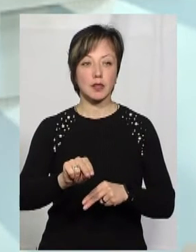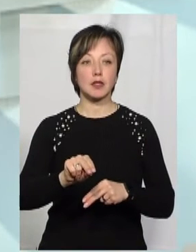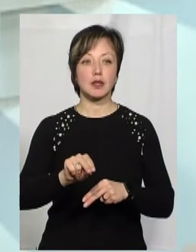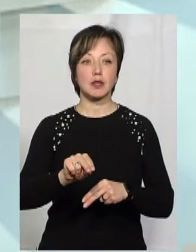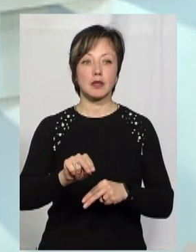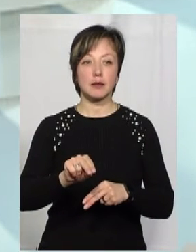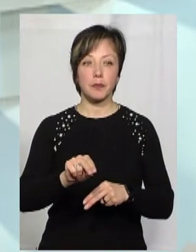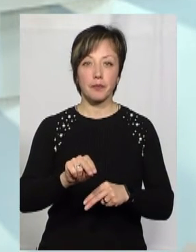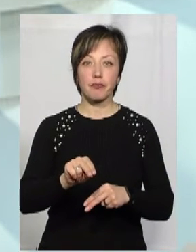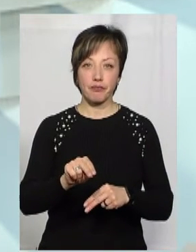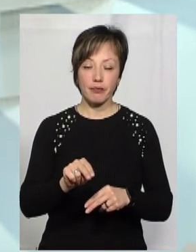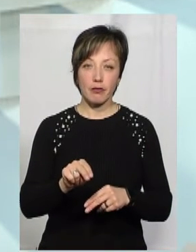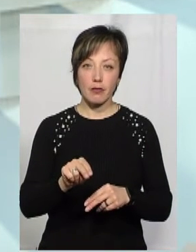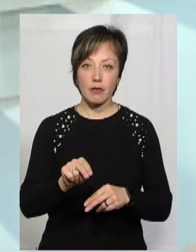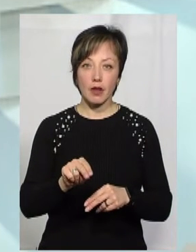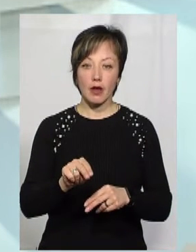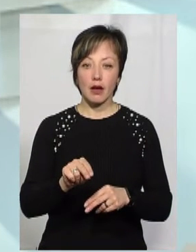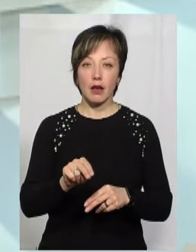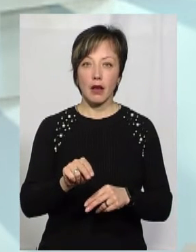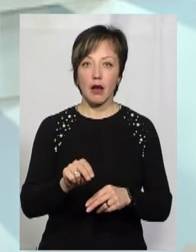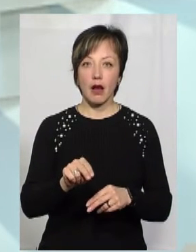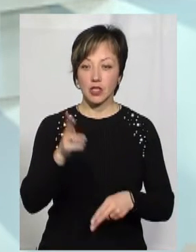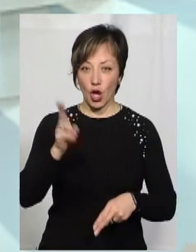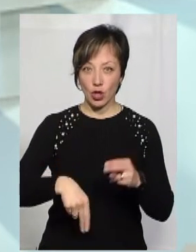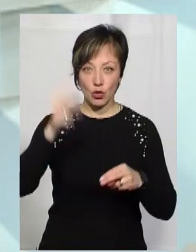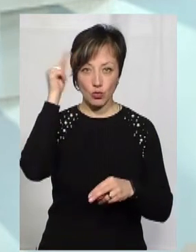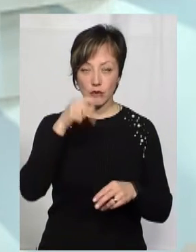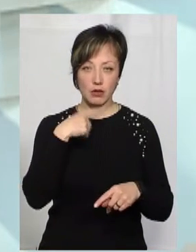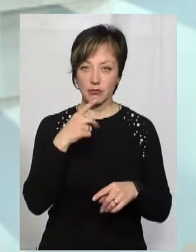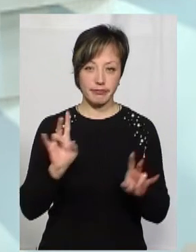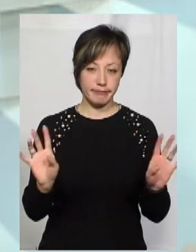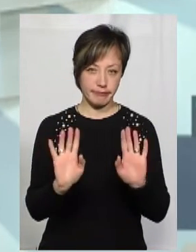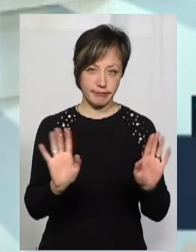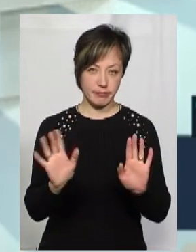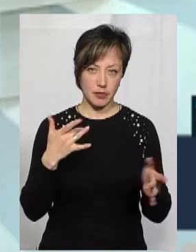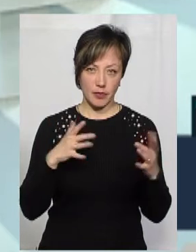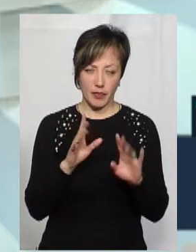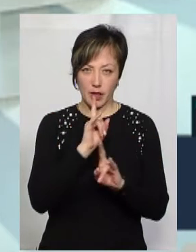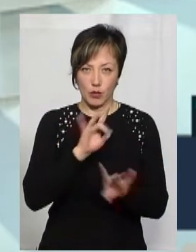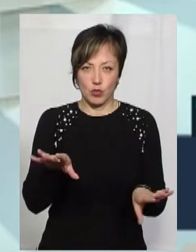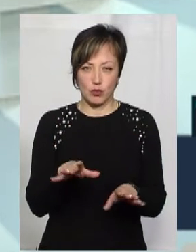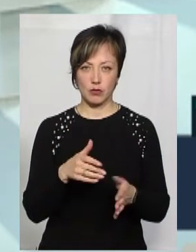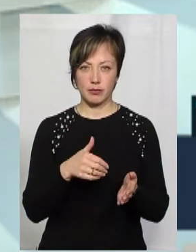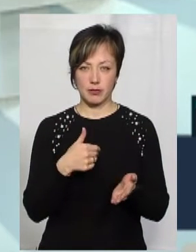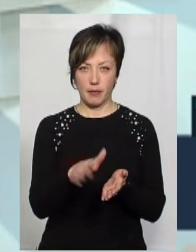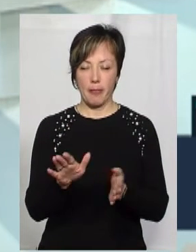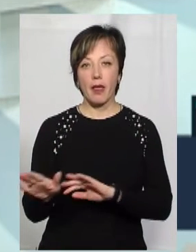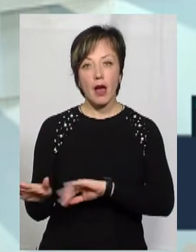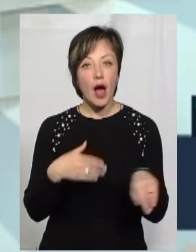потенційних опікунів-усиновителів. Вони виходять звідти і кажуть, що ми цього не будемо робити. А є такі,